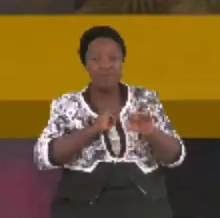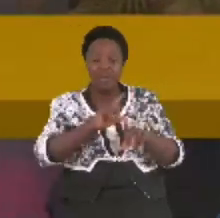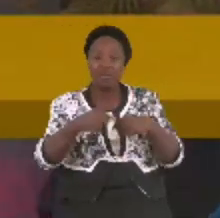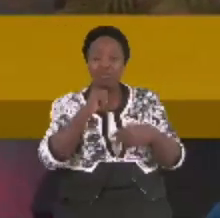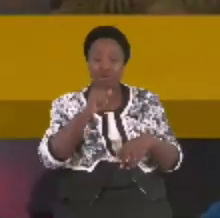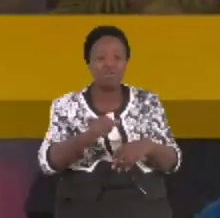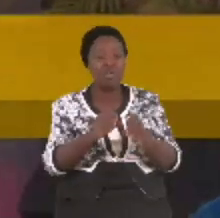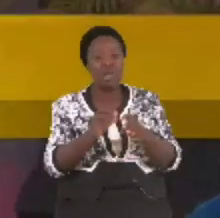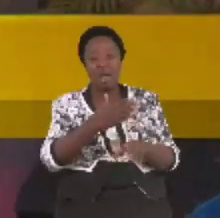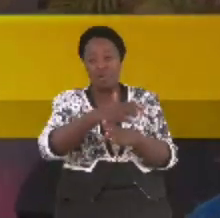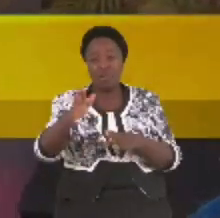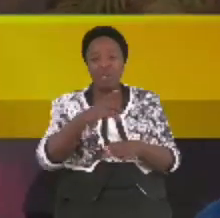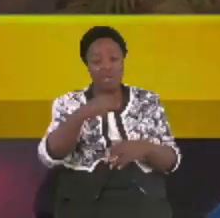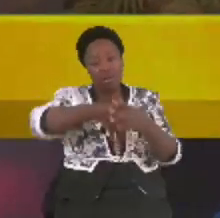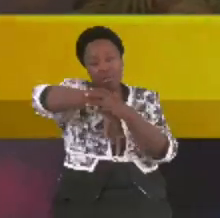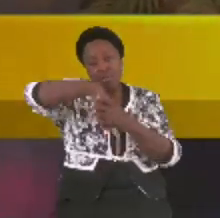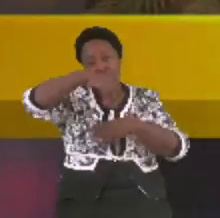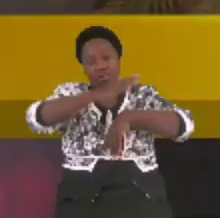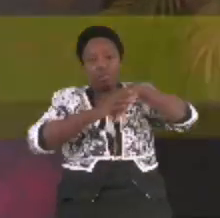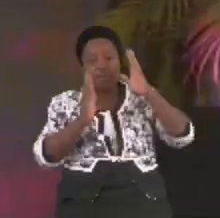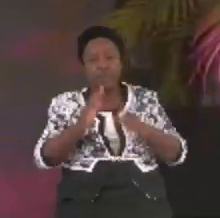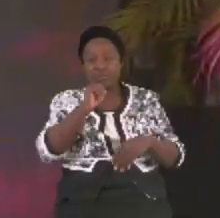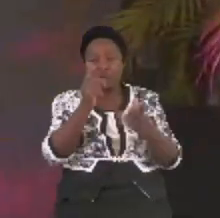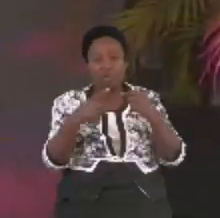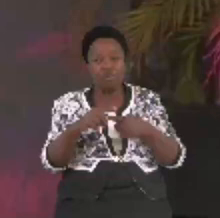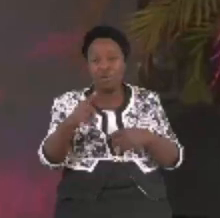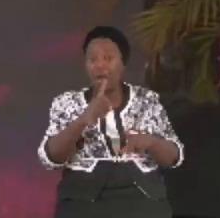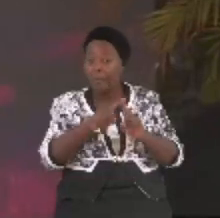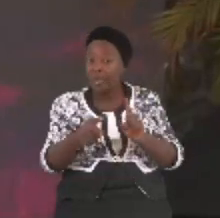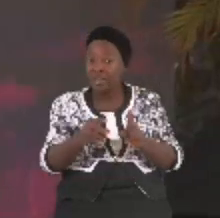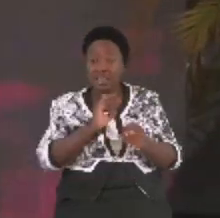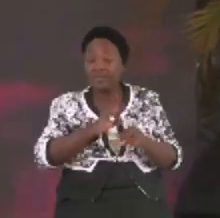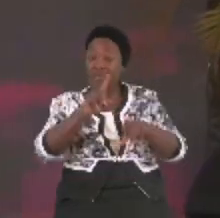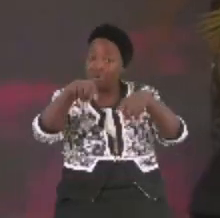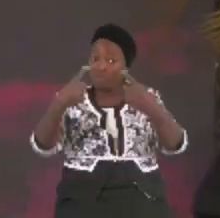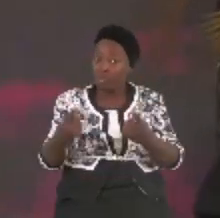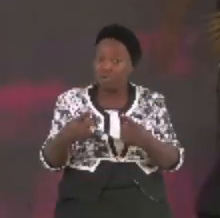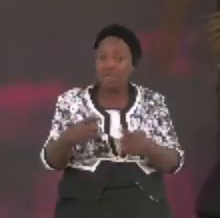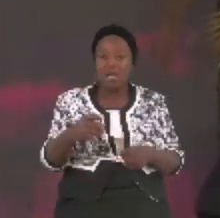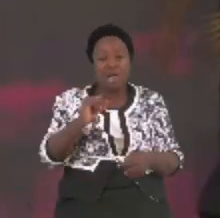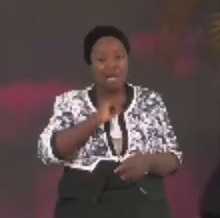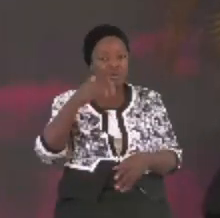le Consolateur ne viendra pas vers vous. Mais si je m'en vais, je vous l'enverrai.